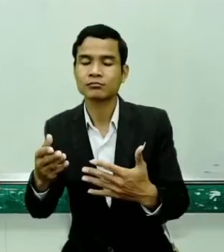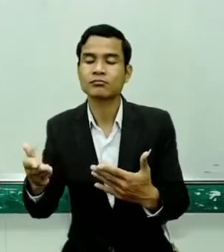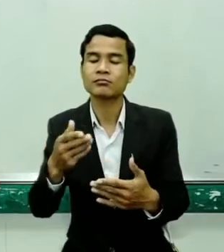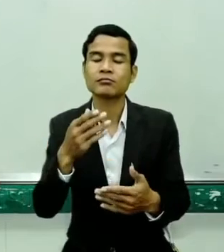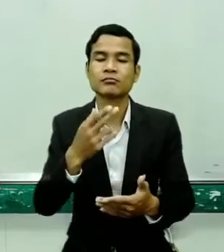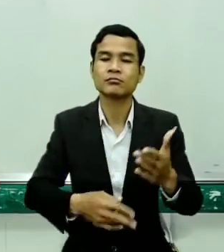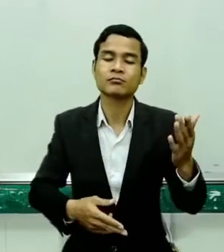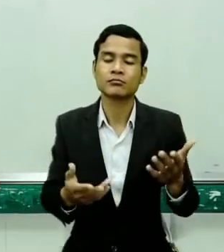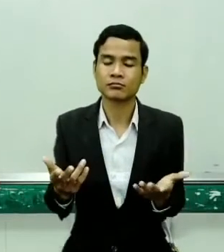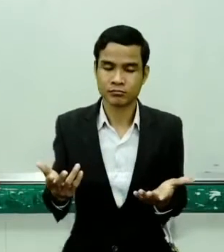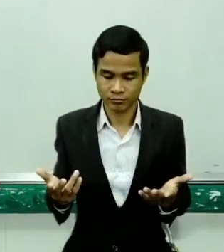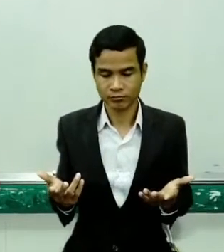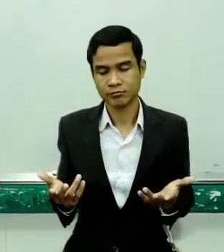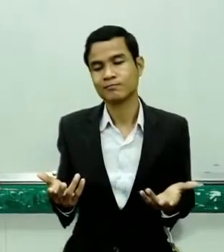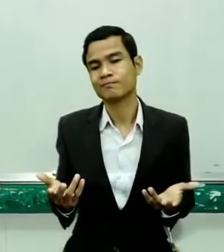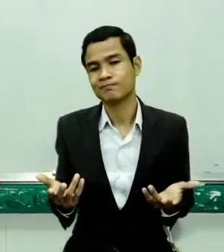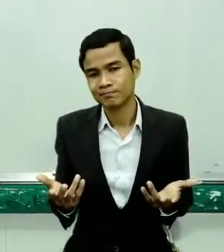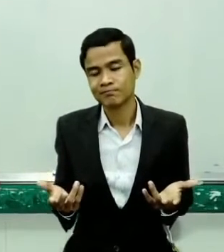vậy